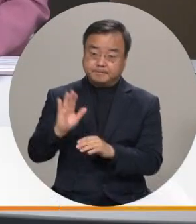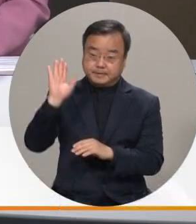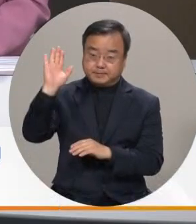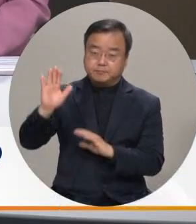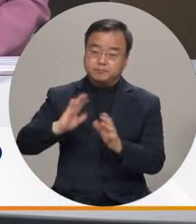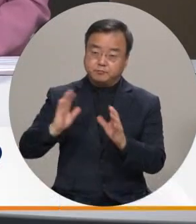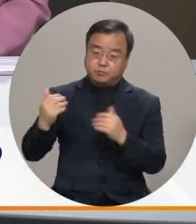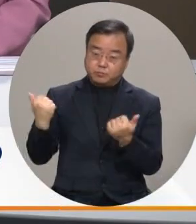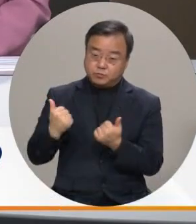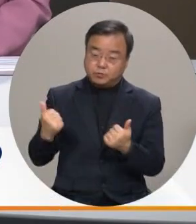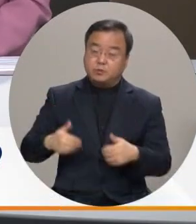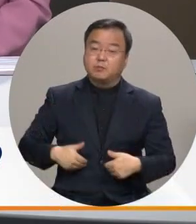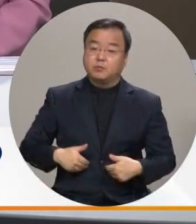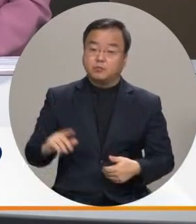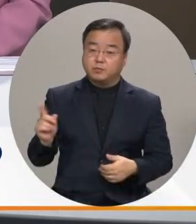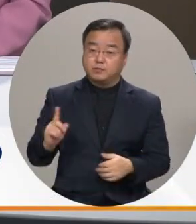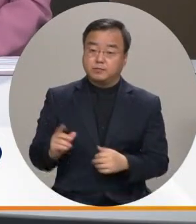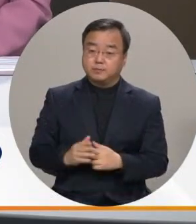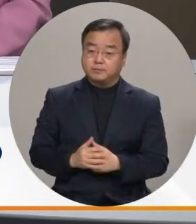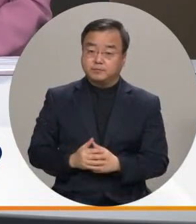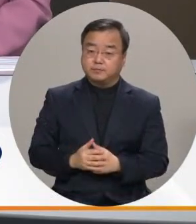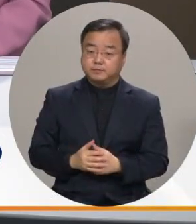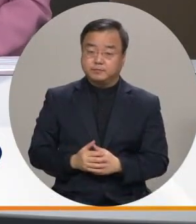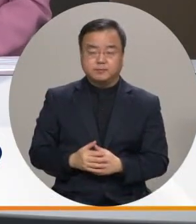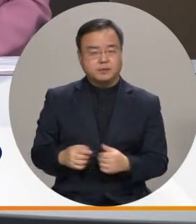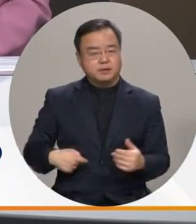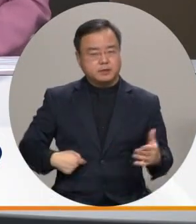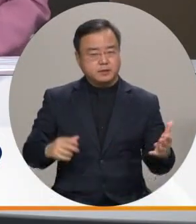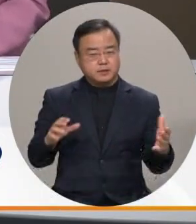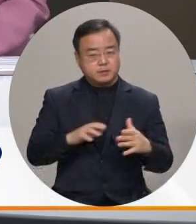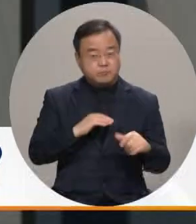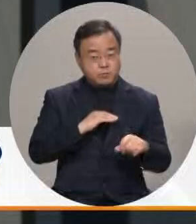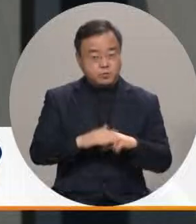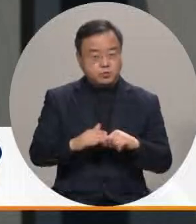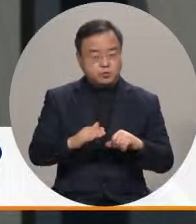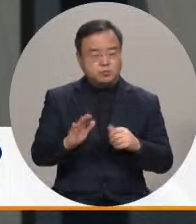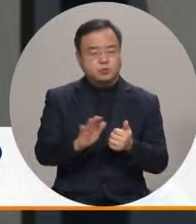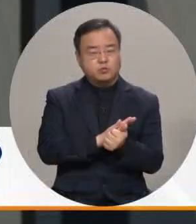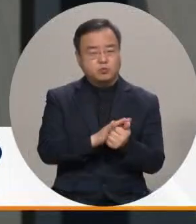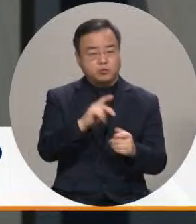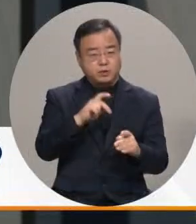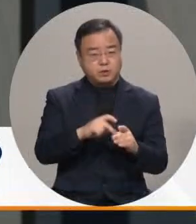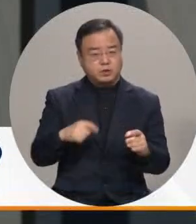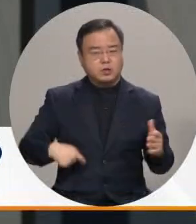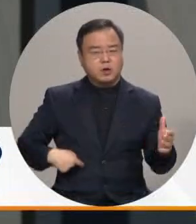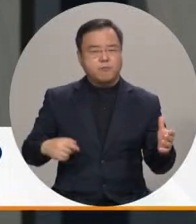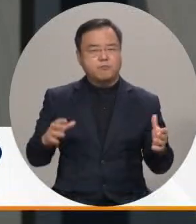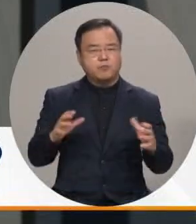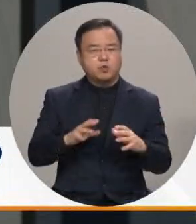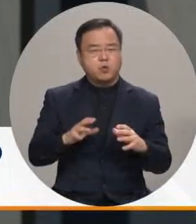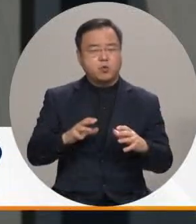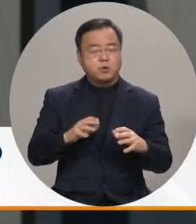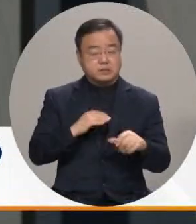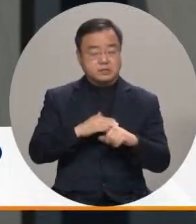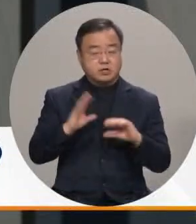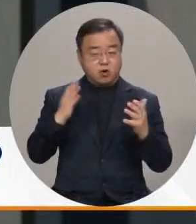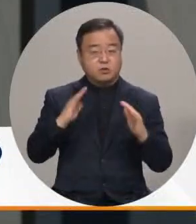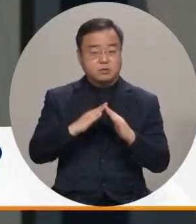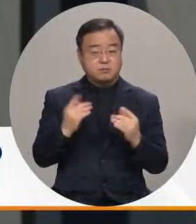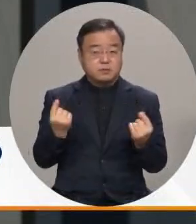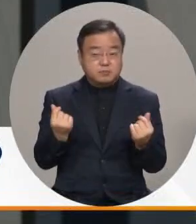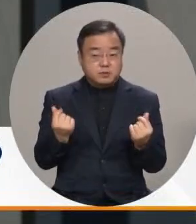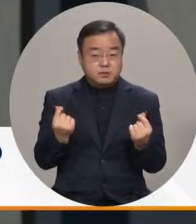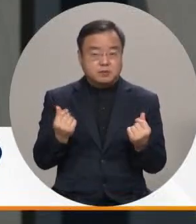논의가 이루어지길 바라십니까 협동형 돌봄센터는 협동 어린이 집하고 유사한 형태입니다 그런데 협동 어린이